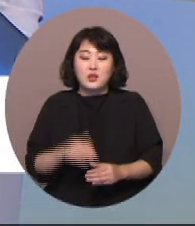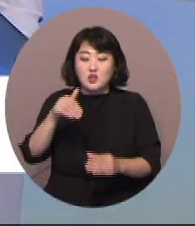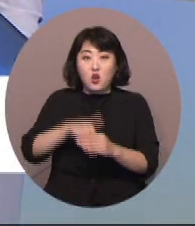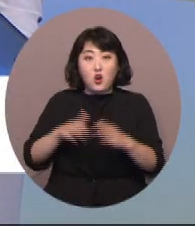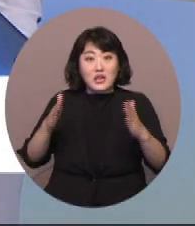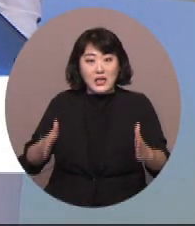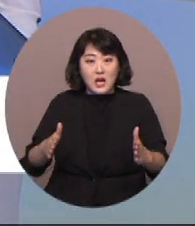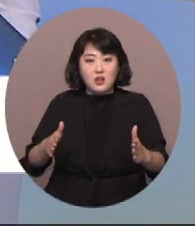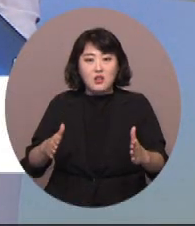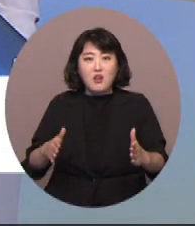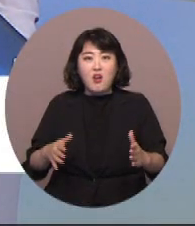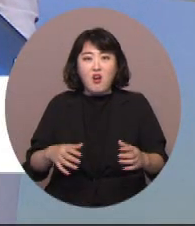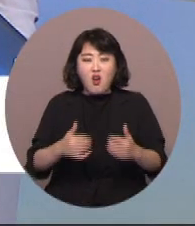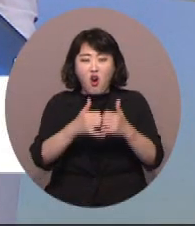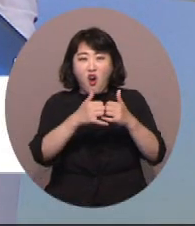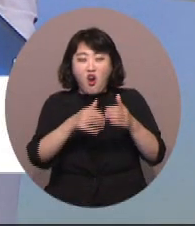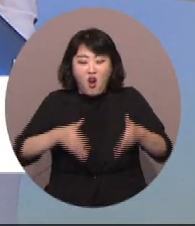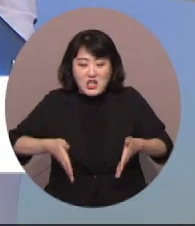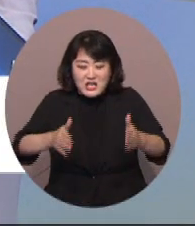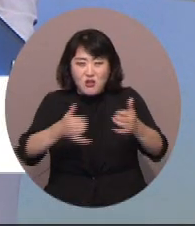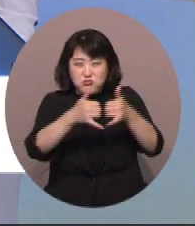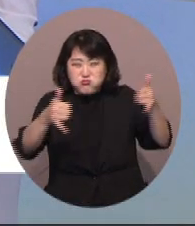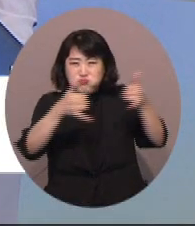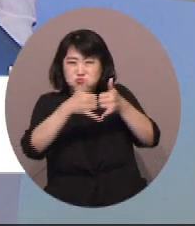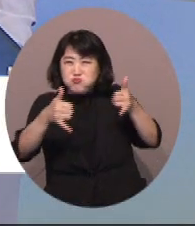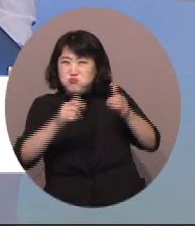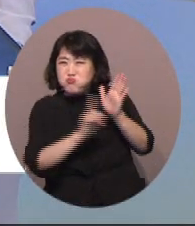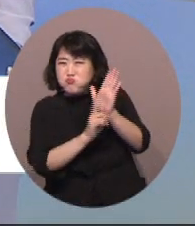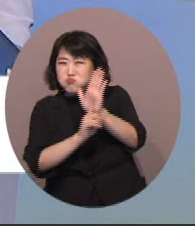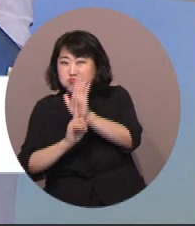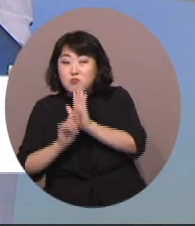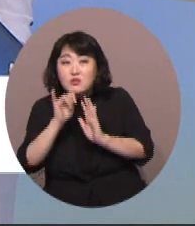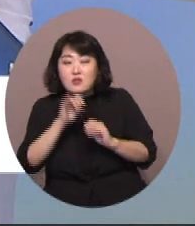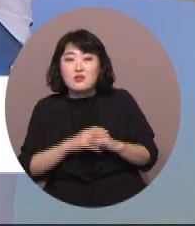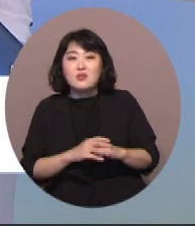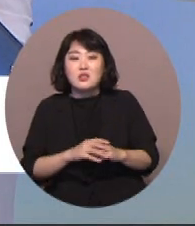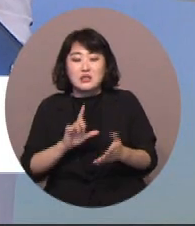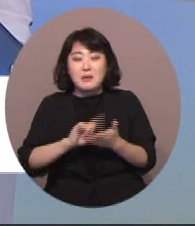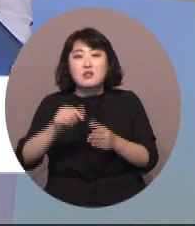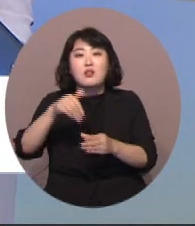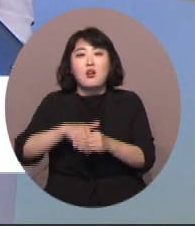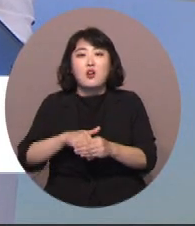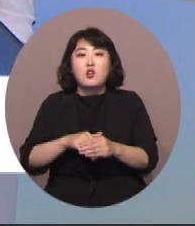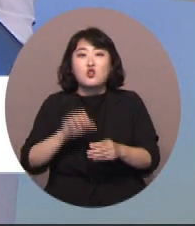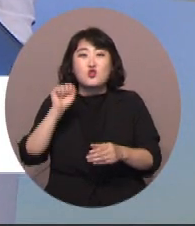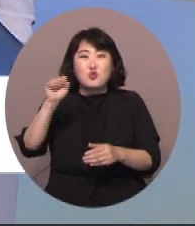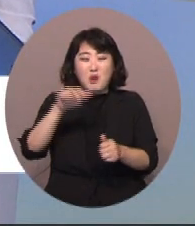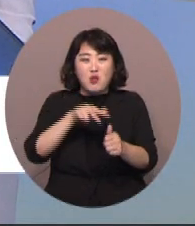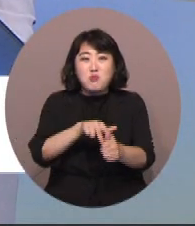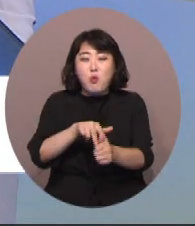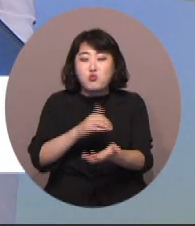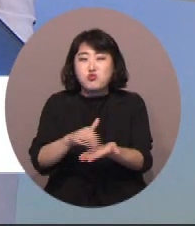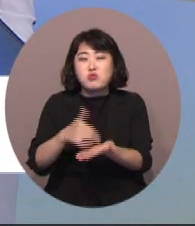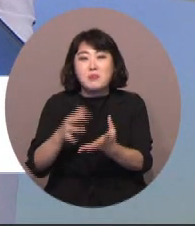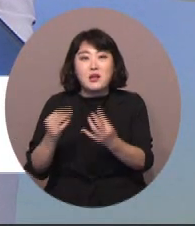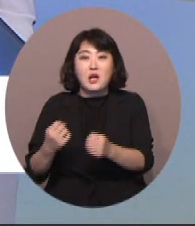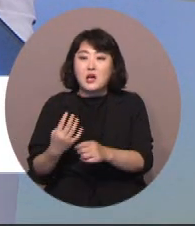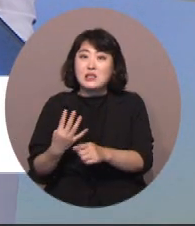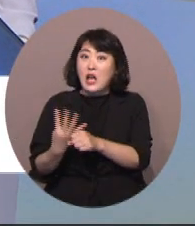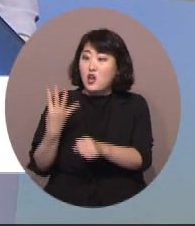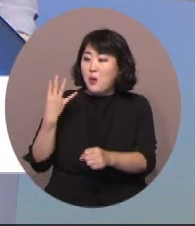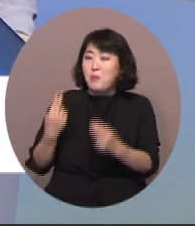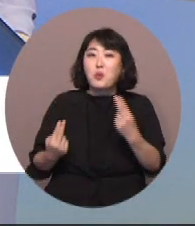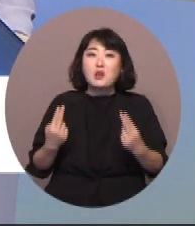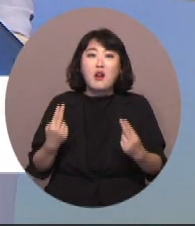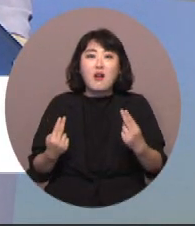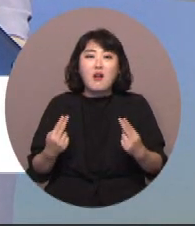선거 기간에는 거리 곳곳에 선거 현수막이 많이 내걸립니다. 이번 지방선거는 출마 후보도 많아서 지난 대선보다도